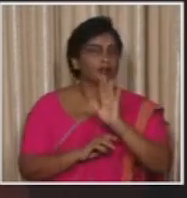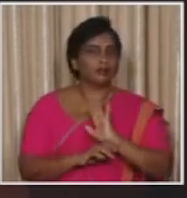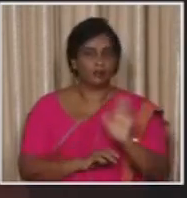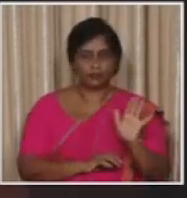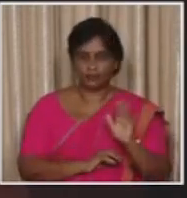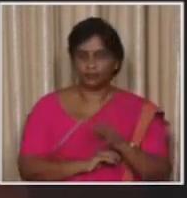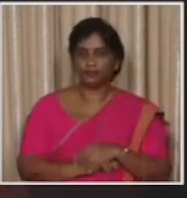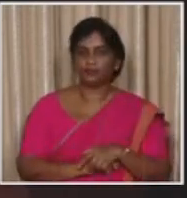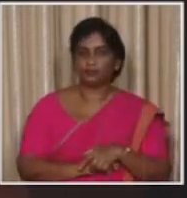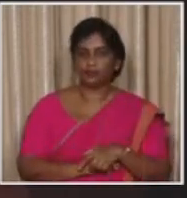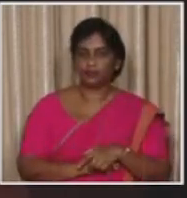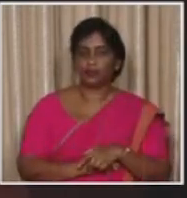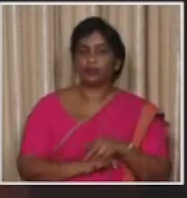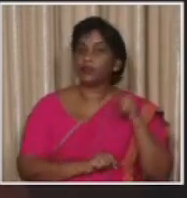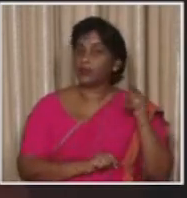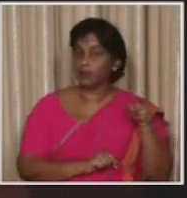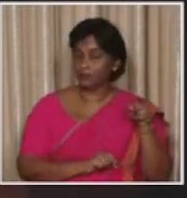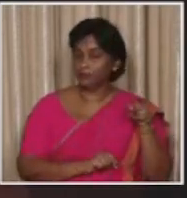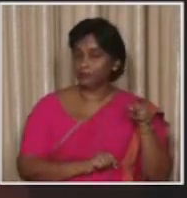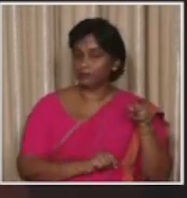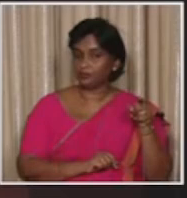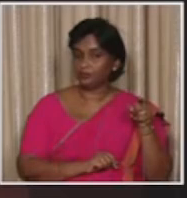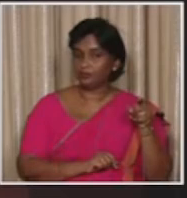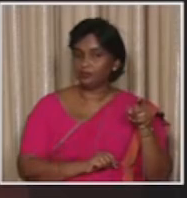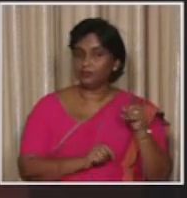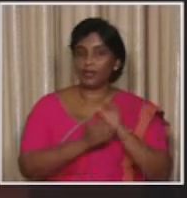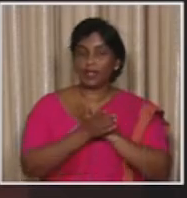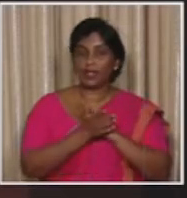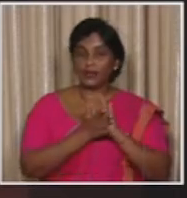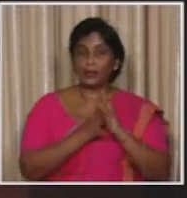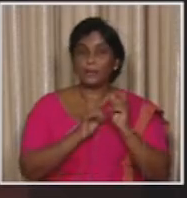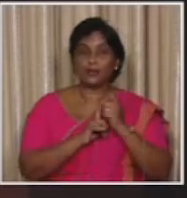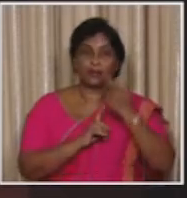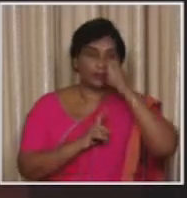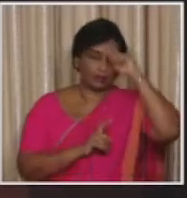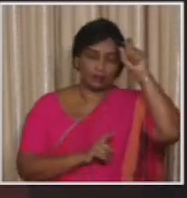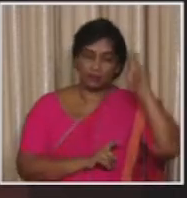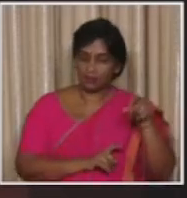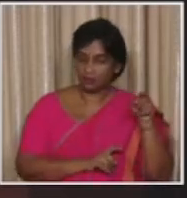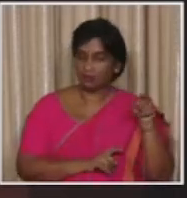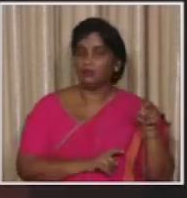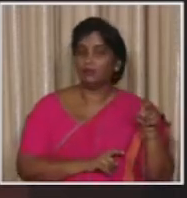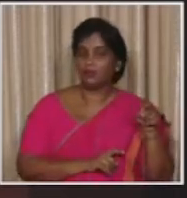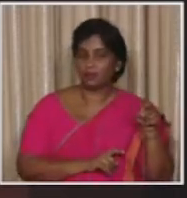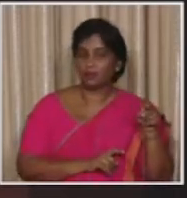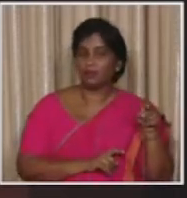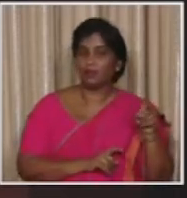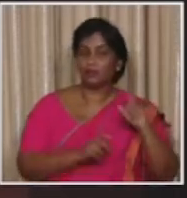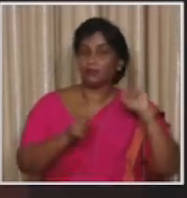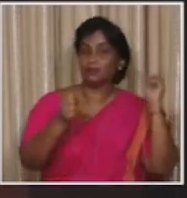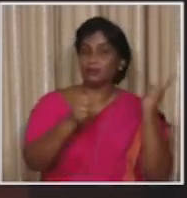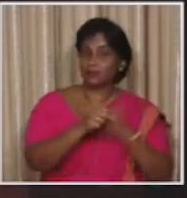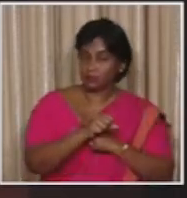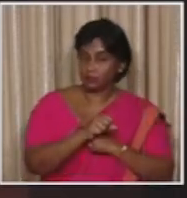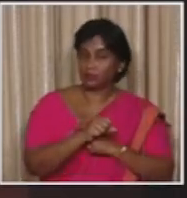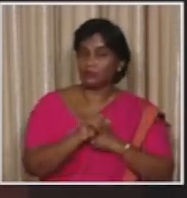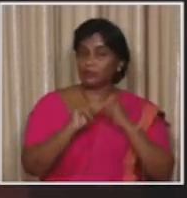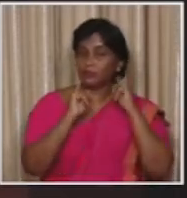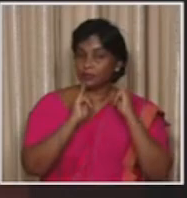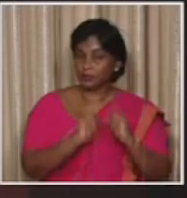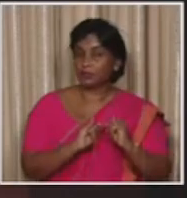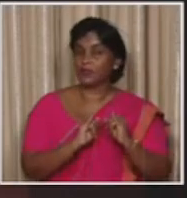අර හෙන්රි පේඩ්‍රිස් මැතිතුමාව ඒ ඝාතනය කරපු නීච